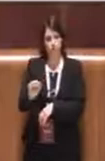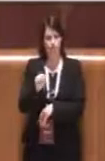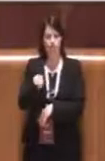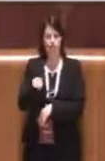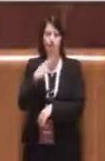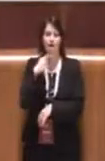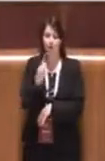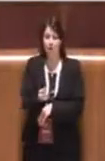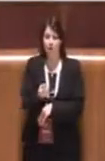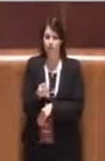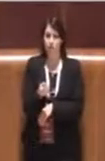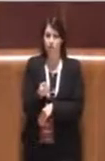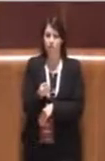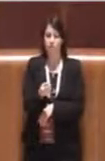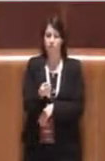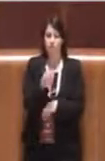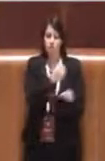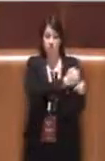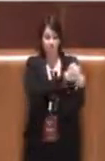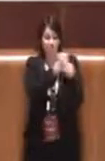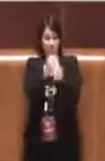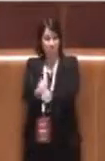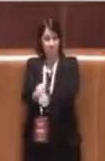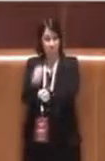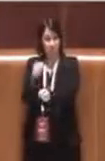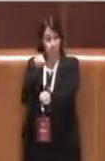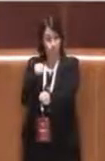prima di procedere